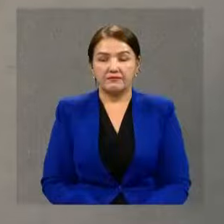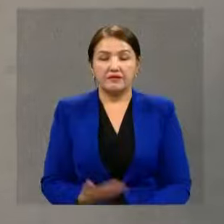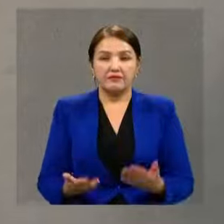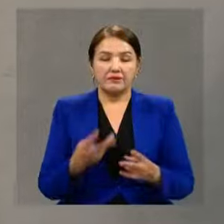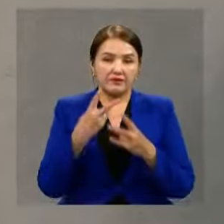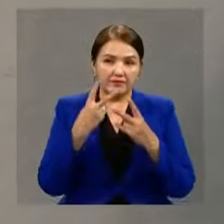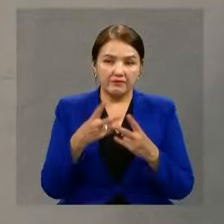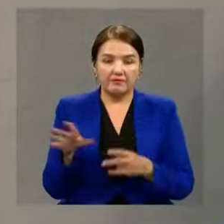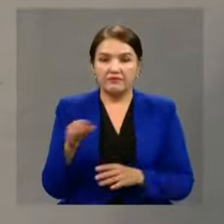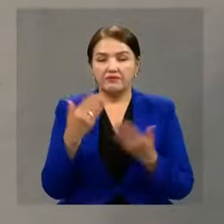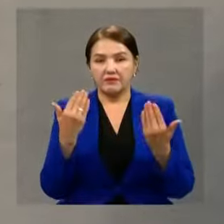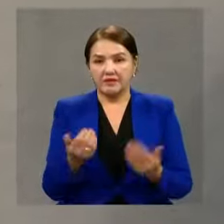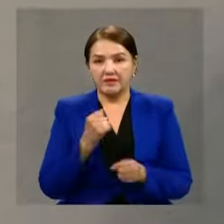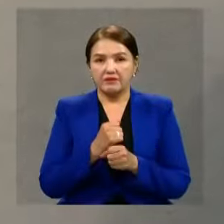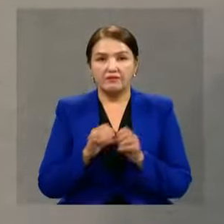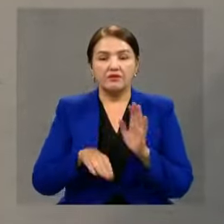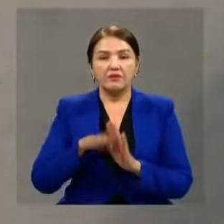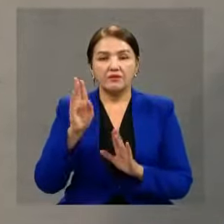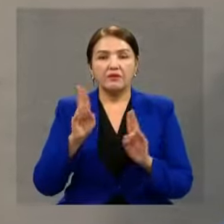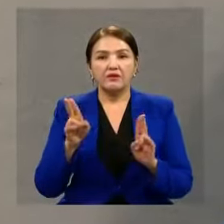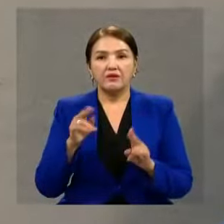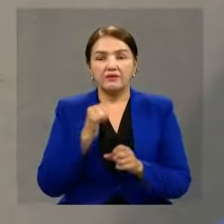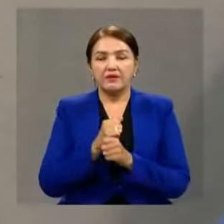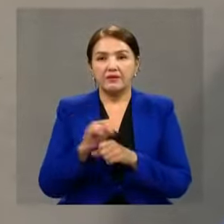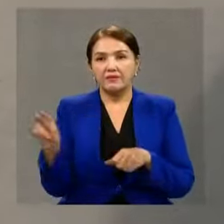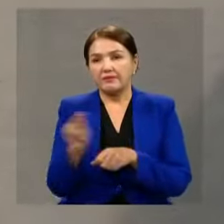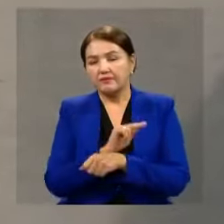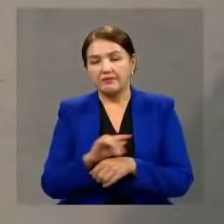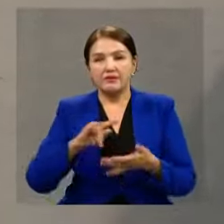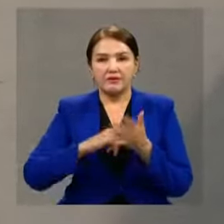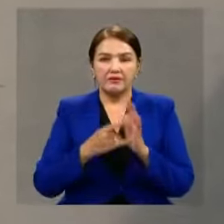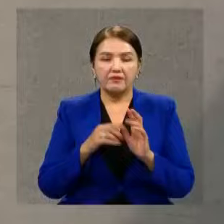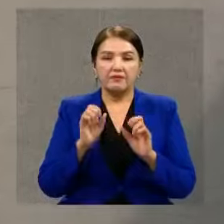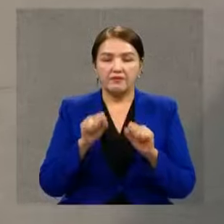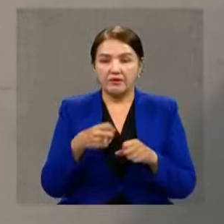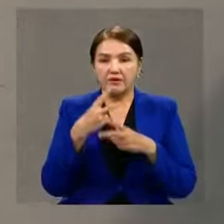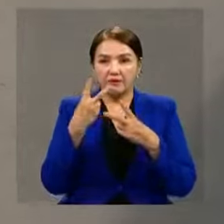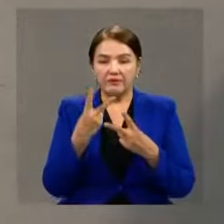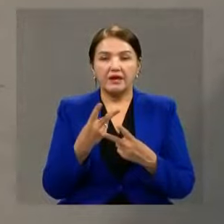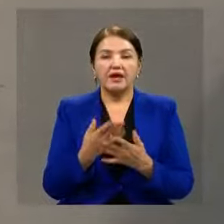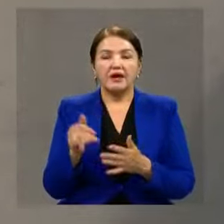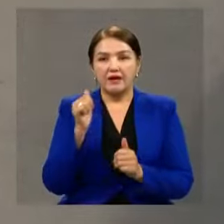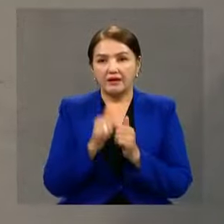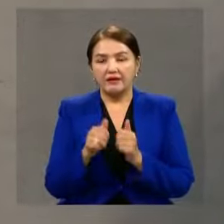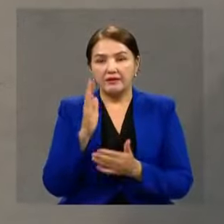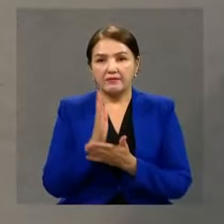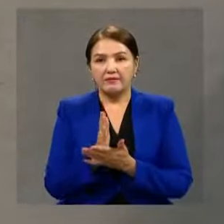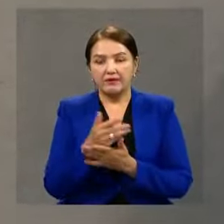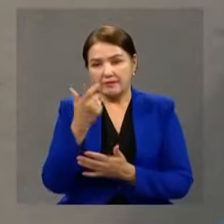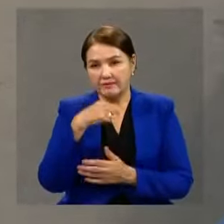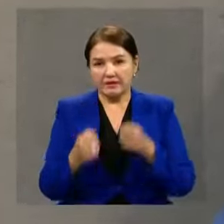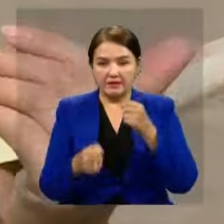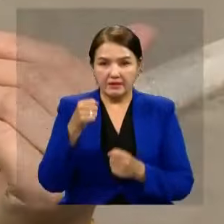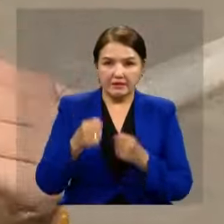Если так посмотреть, все сейчас делается к лучшему. Кто-то делает капитальный ремонт квартиры. Даже можно заметить, что почти у каждого человека есть